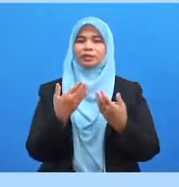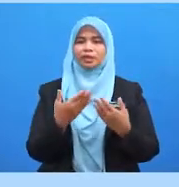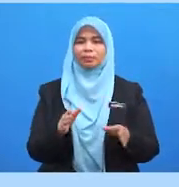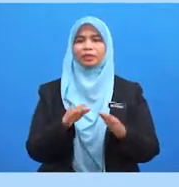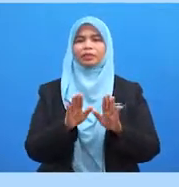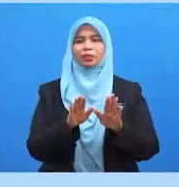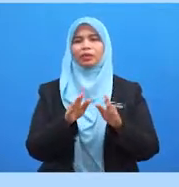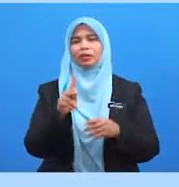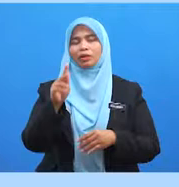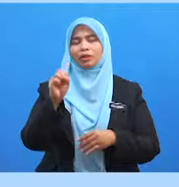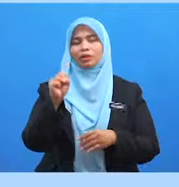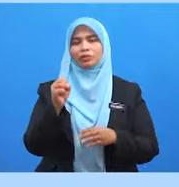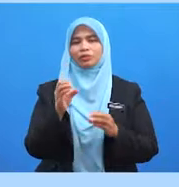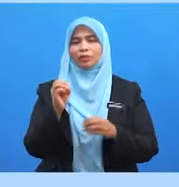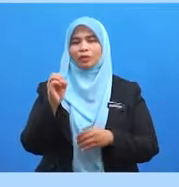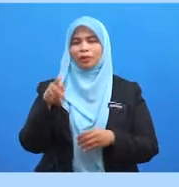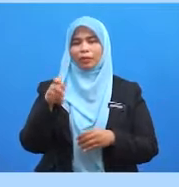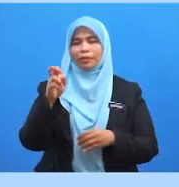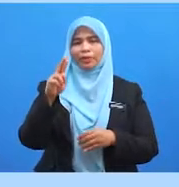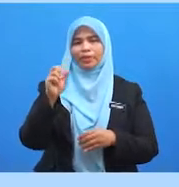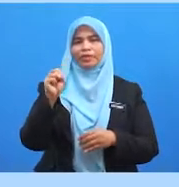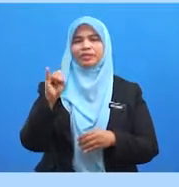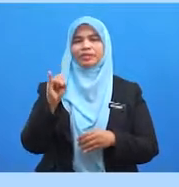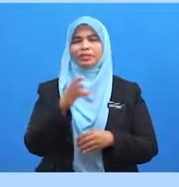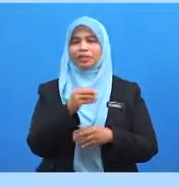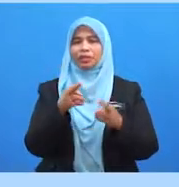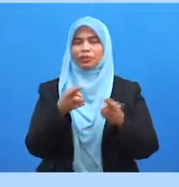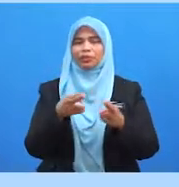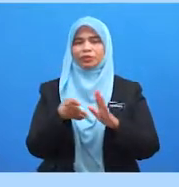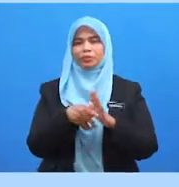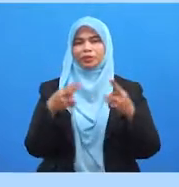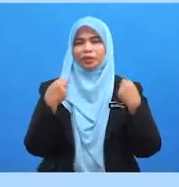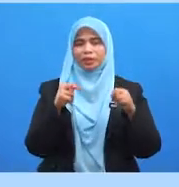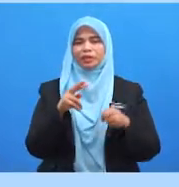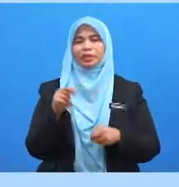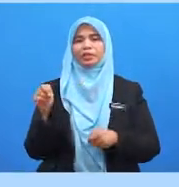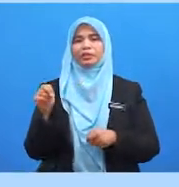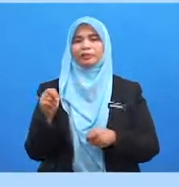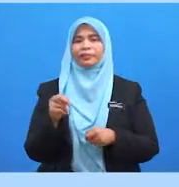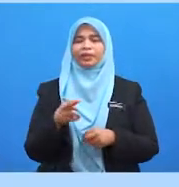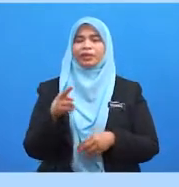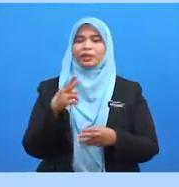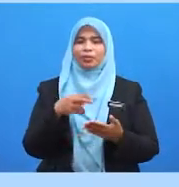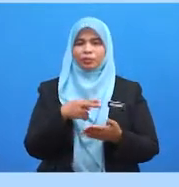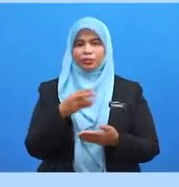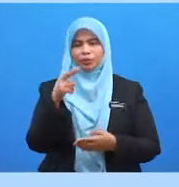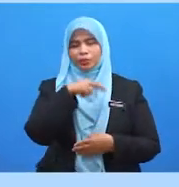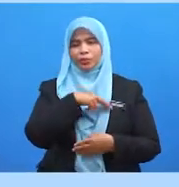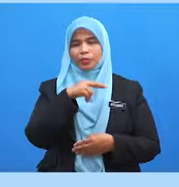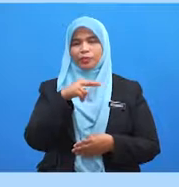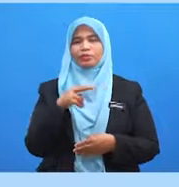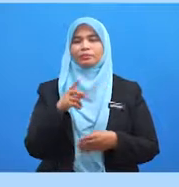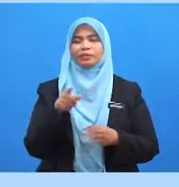dan pengurusan. Usahawan perlu memastikan untung yang disasarkan melepasi